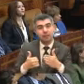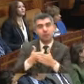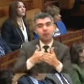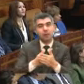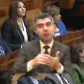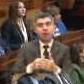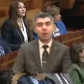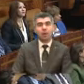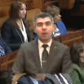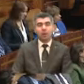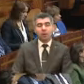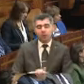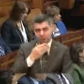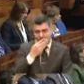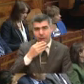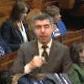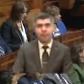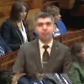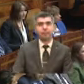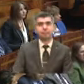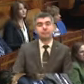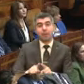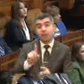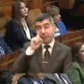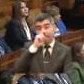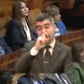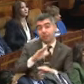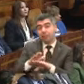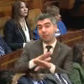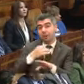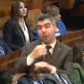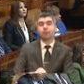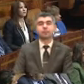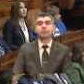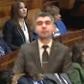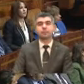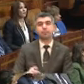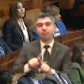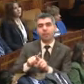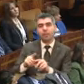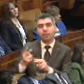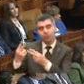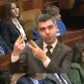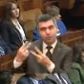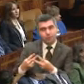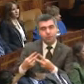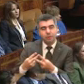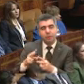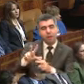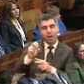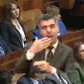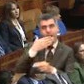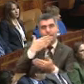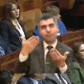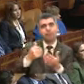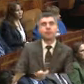خاسره كاع كون بقات تزيد اللي غادي يكمل ديريكت. واسمح لي وماذا بينا سيد الوزير تزورونا تما كتشوفوا، مرحبا بكم. هل